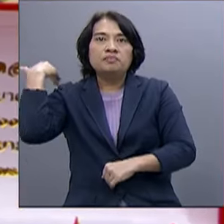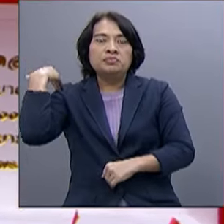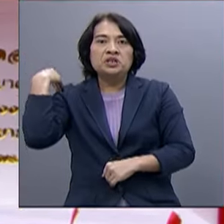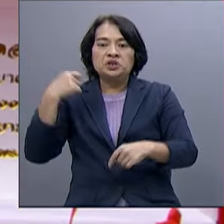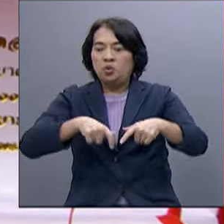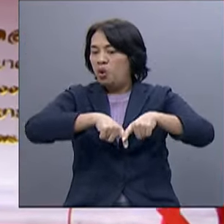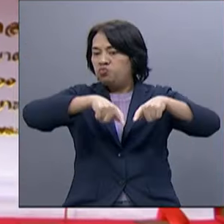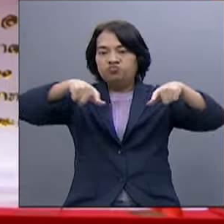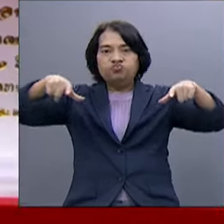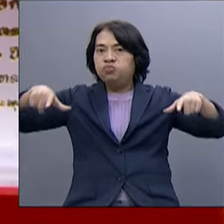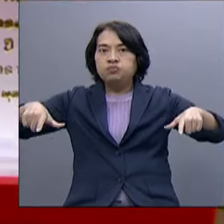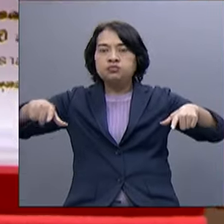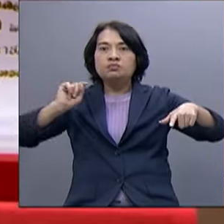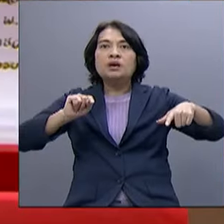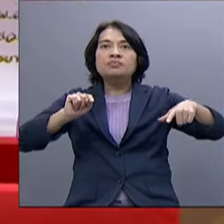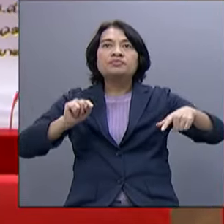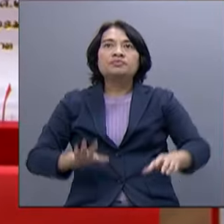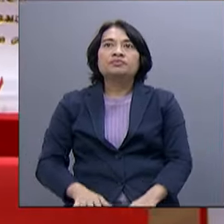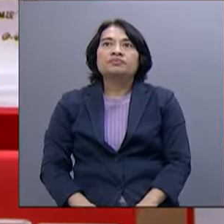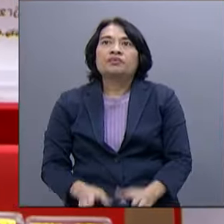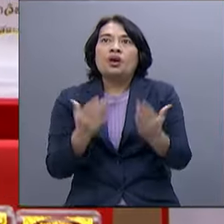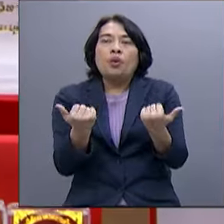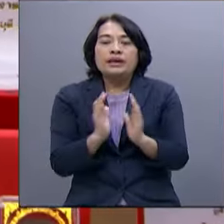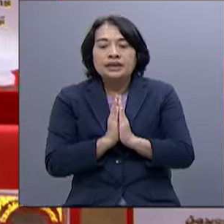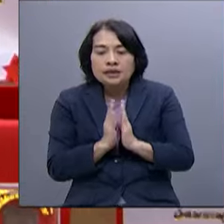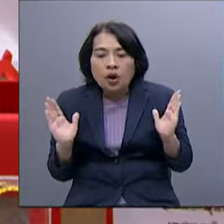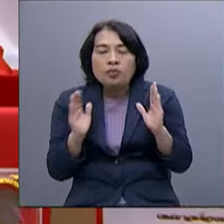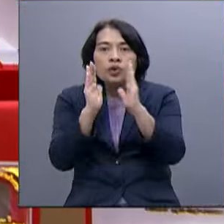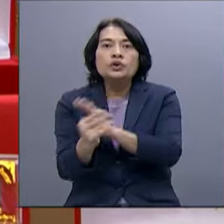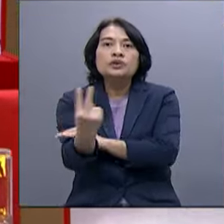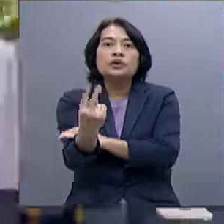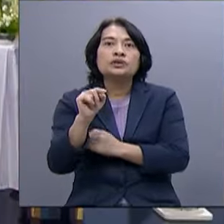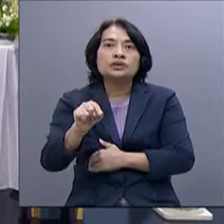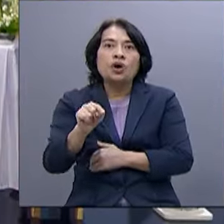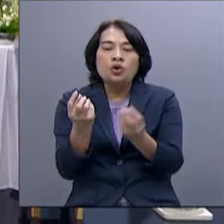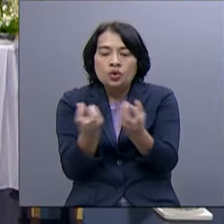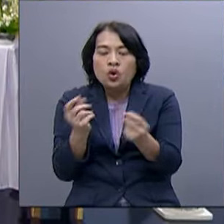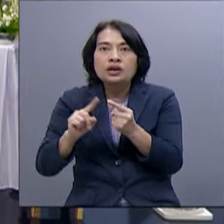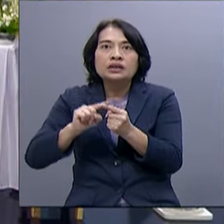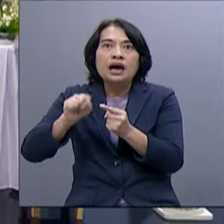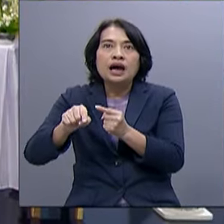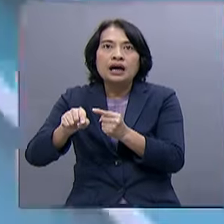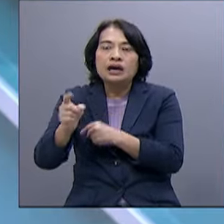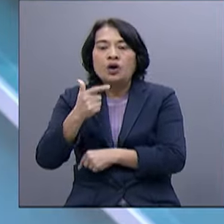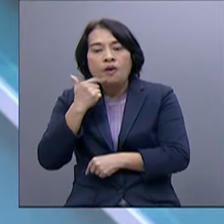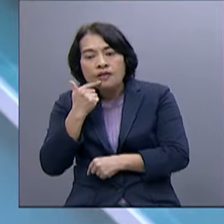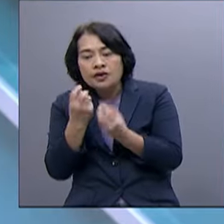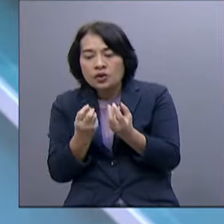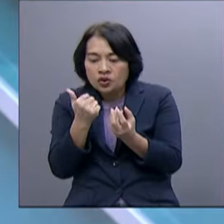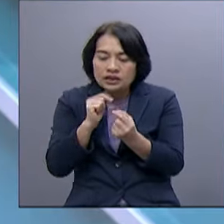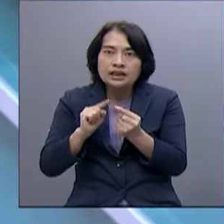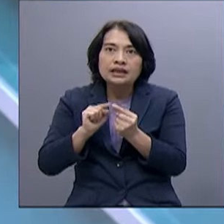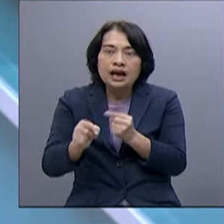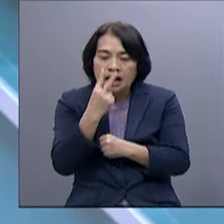ญ่บึ้มอลังการเท่านั้นน ะคร ับ แล้วตามวันนี้ต้องขอขอบคุณทั้งสองท่านนะครับที่โอ้โหหอบข้าวหอบของนะเอาของอร่อยของดีทำให้เ